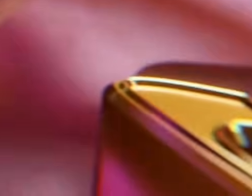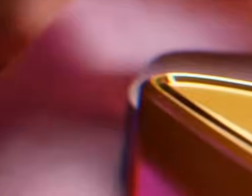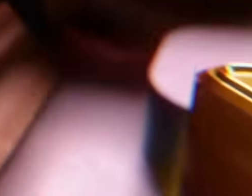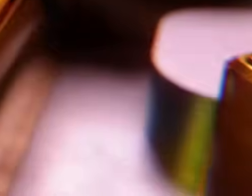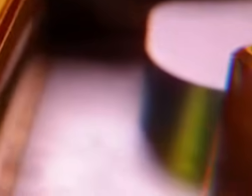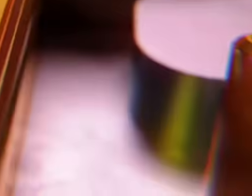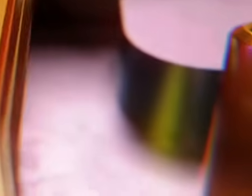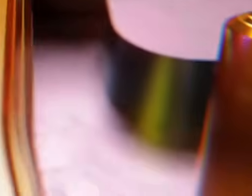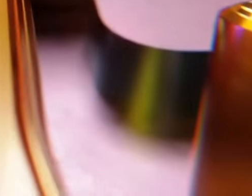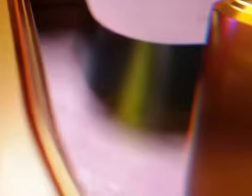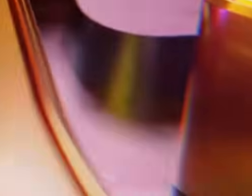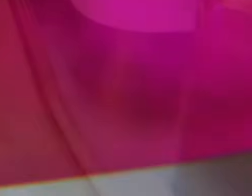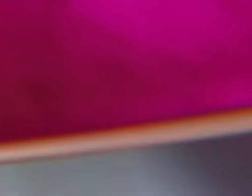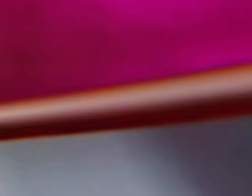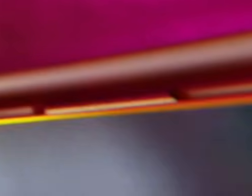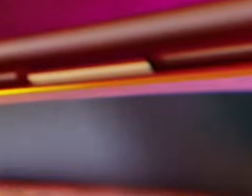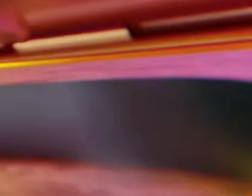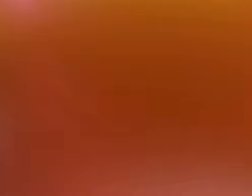رب